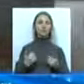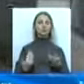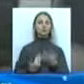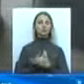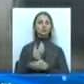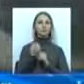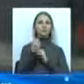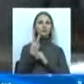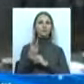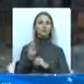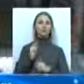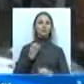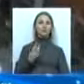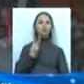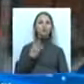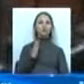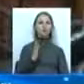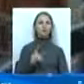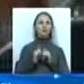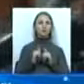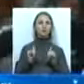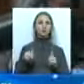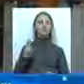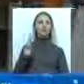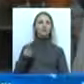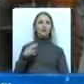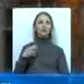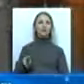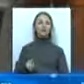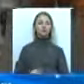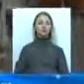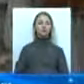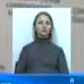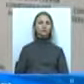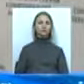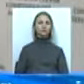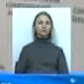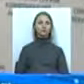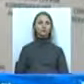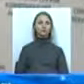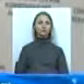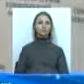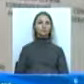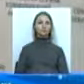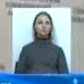дейін оның 12-сі пайдалануға берілді. Енді тағы екеуі желтоқсан айында іске қосылмақ.